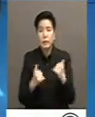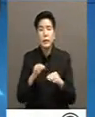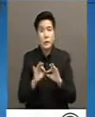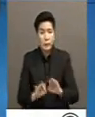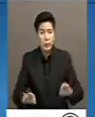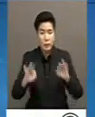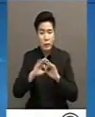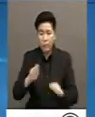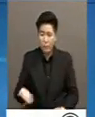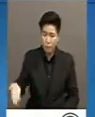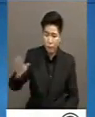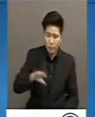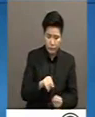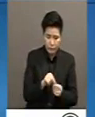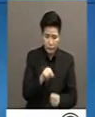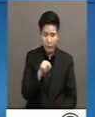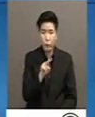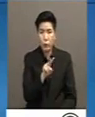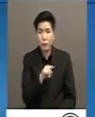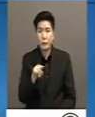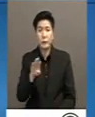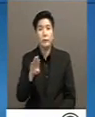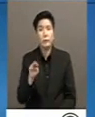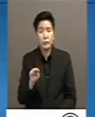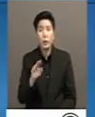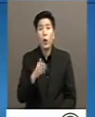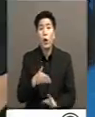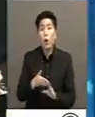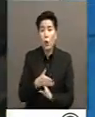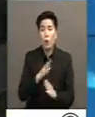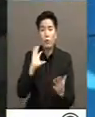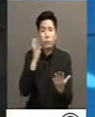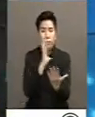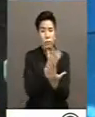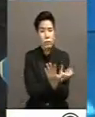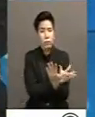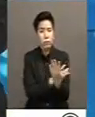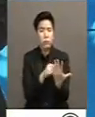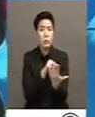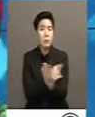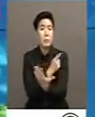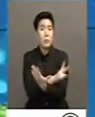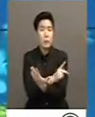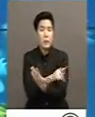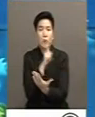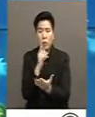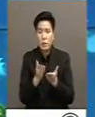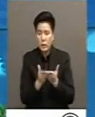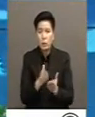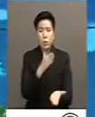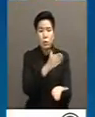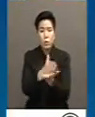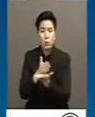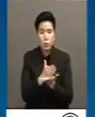มนั้นจะสูง 2-4 เมตรนะครับเพราะฉะนั้นก่อนที่พายุจะเคลื่อนเข้าใกล้บริเวณของภูเก็ตครับเรือประมงต้องงดออกจาก